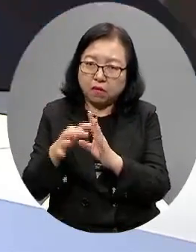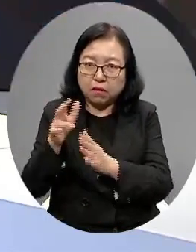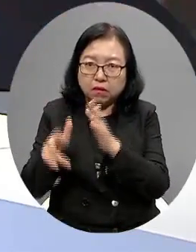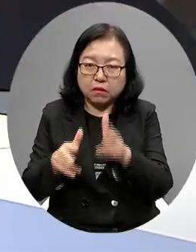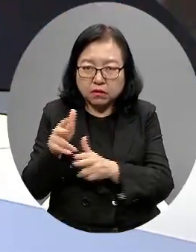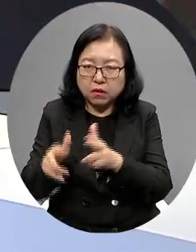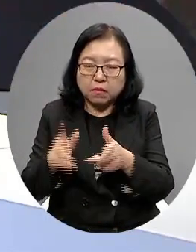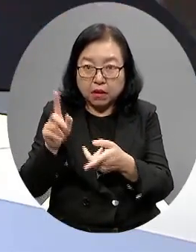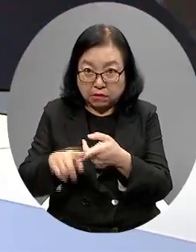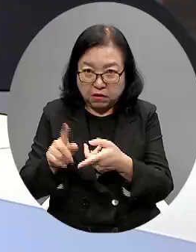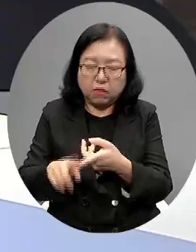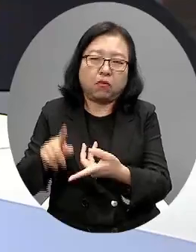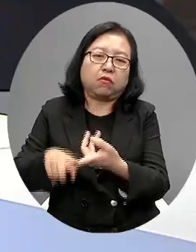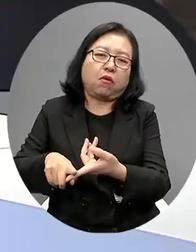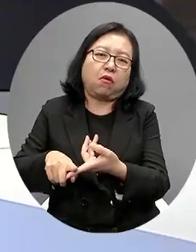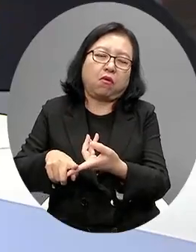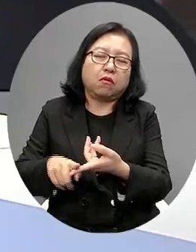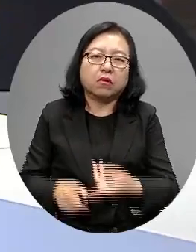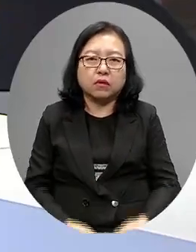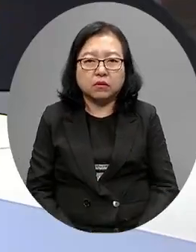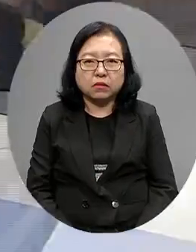이지현 기자가 보도합니다